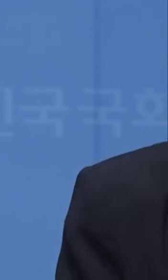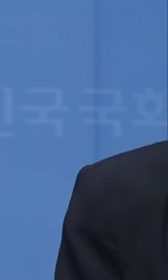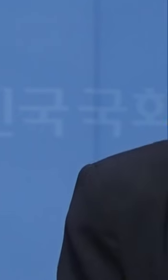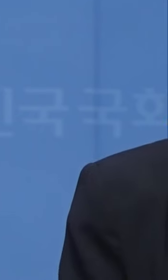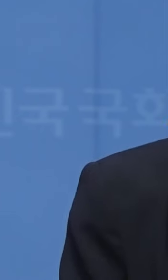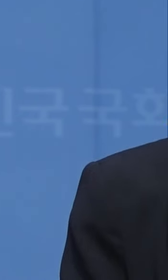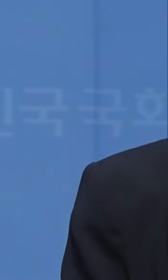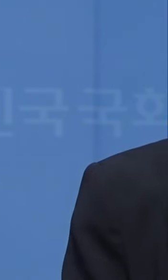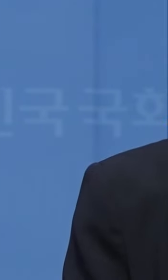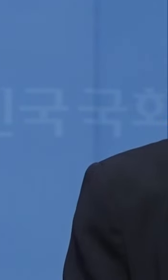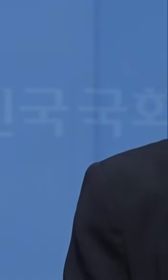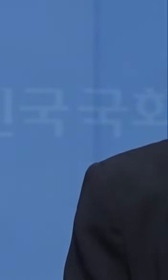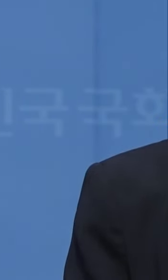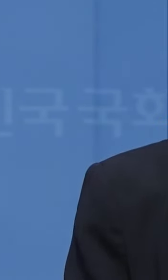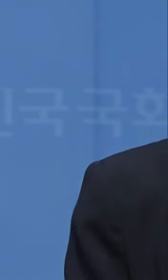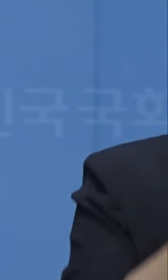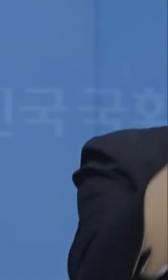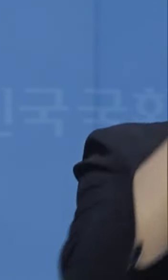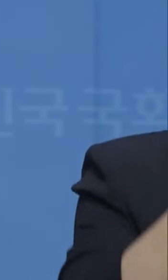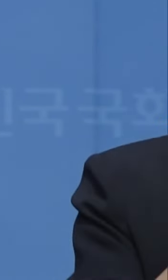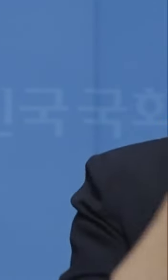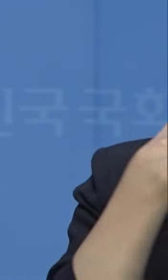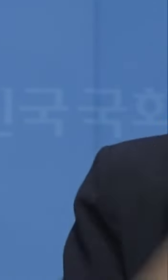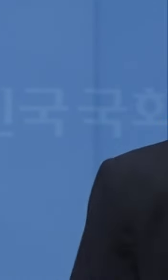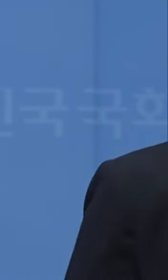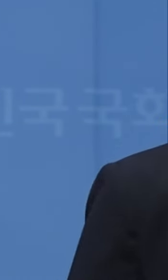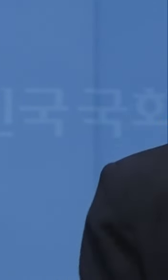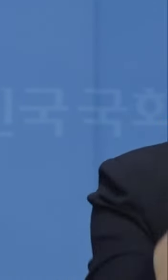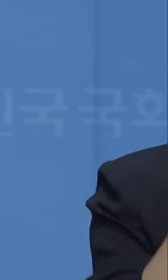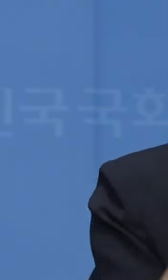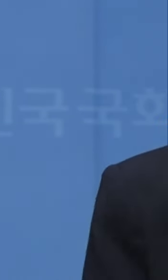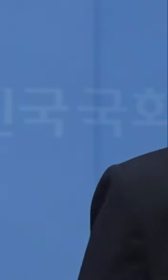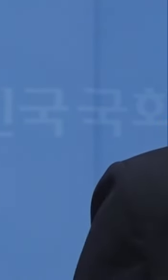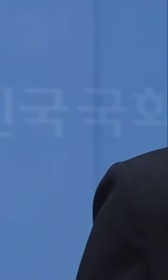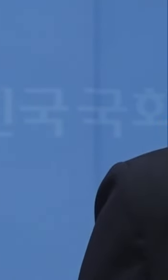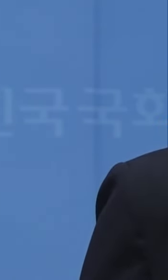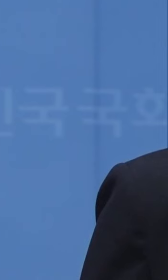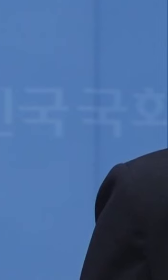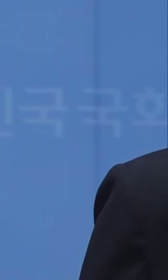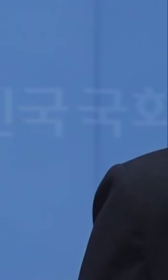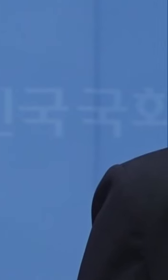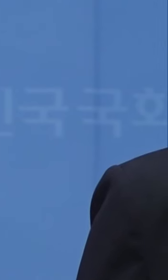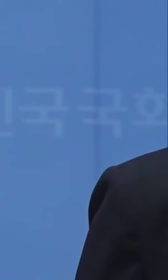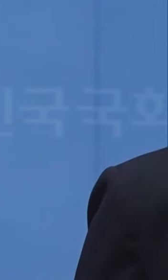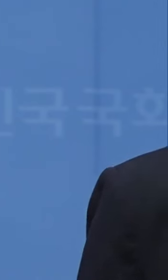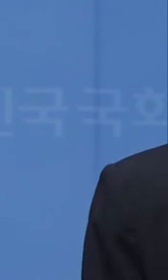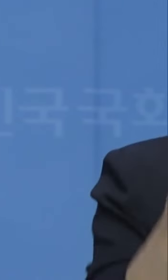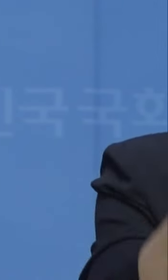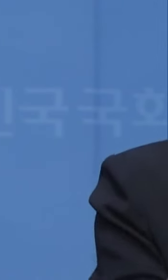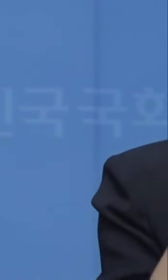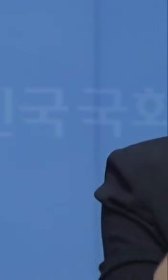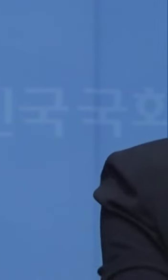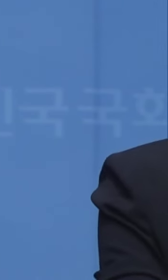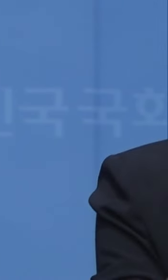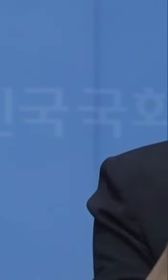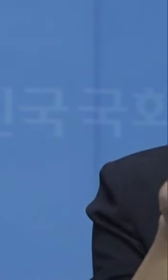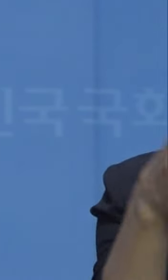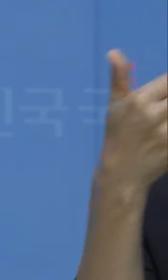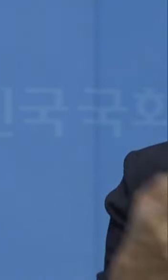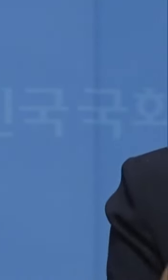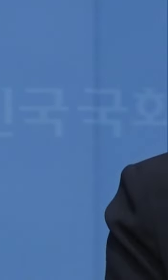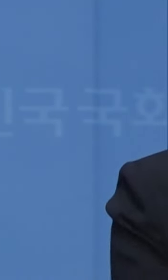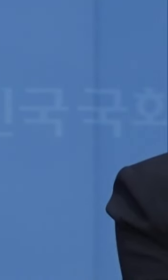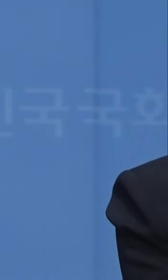명이라도 소환 조사를 한 적이 있나요 아니면 단 한 곳이라도 압수 수색한